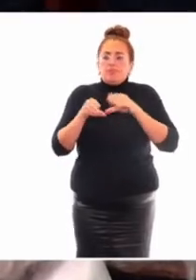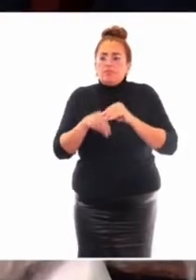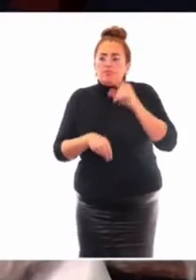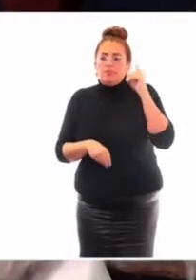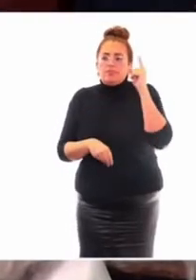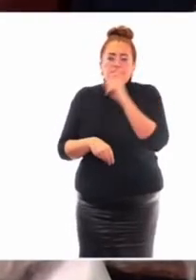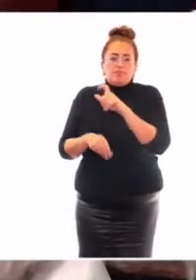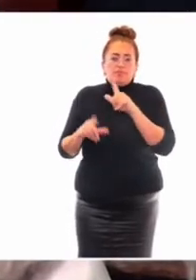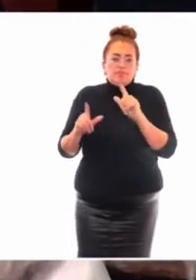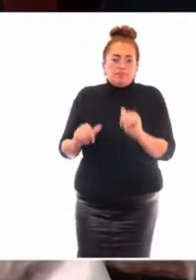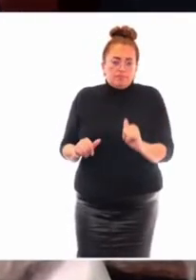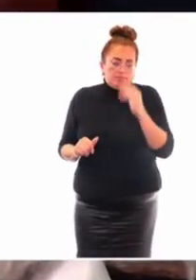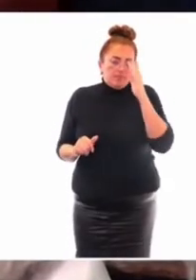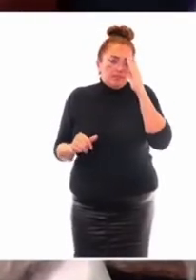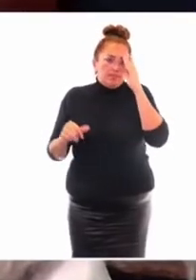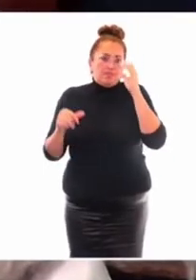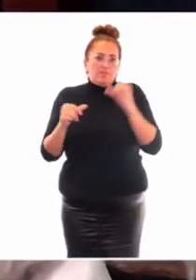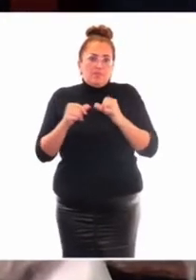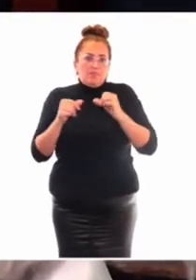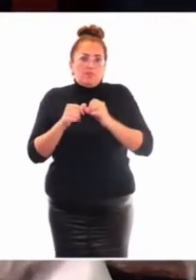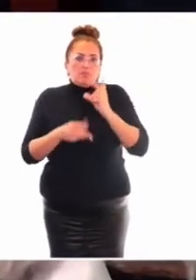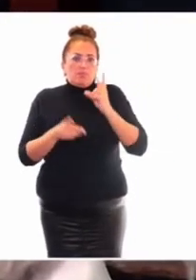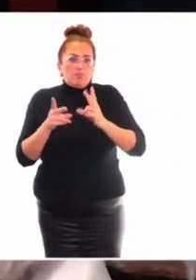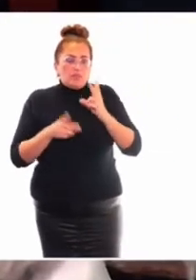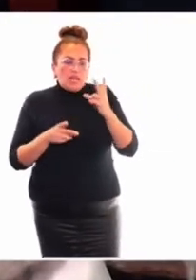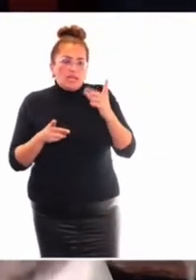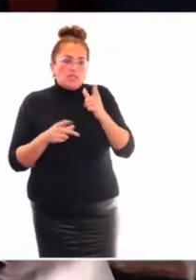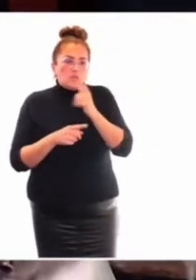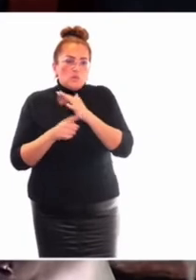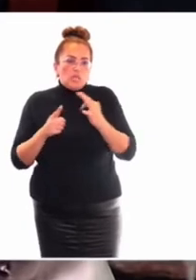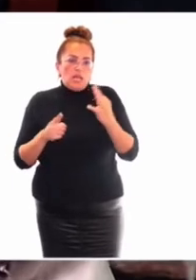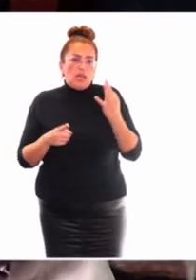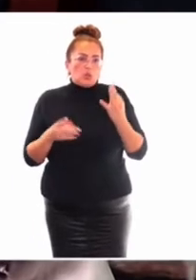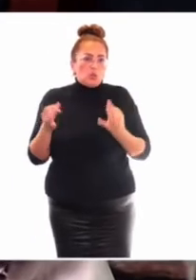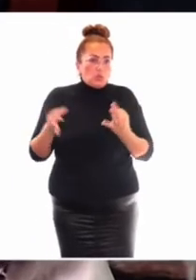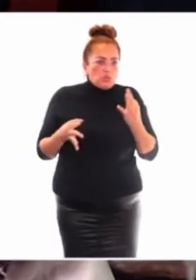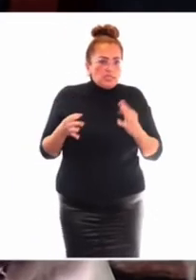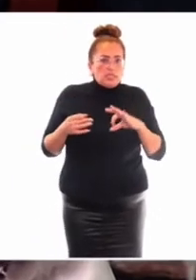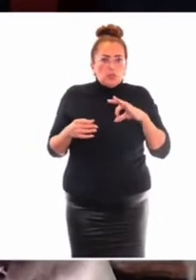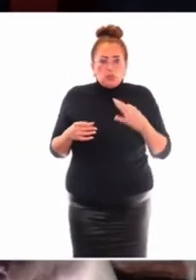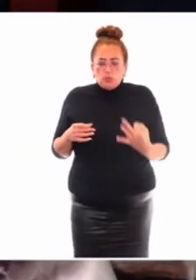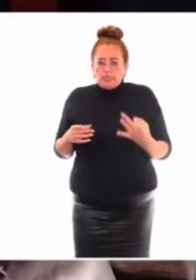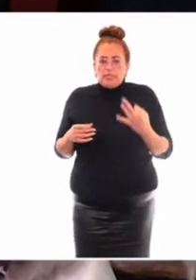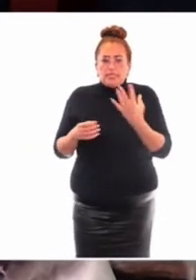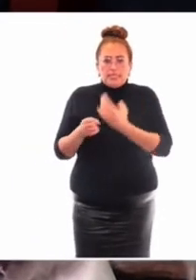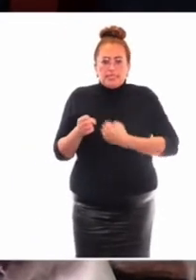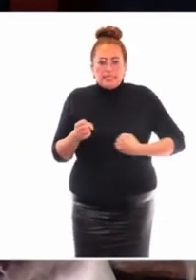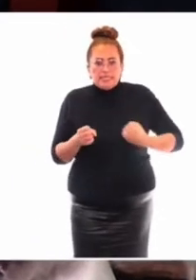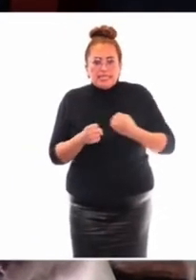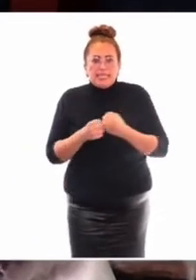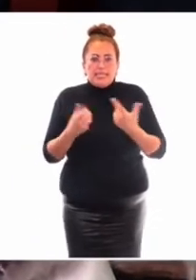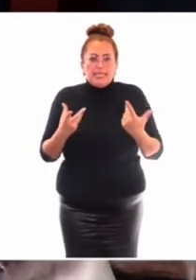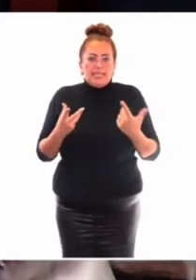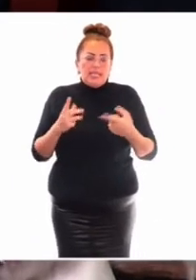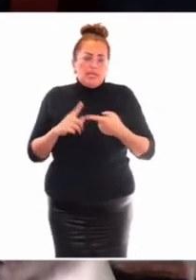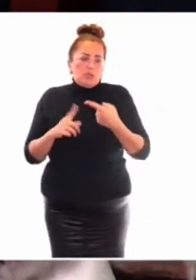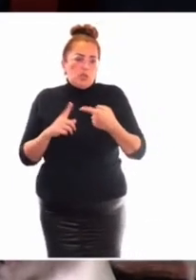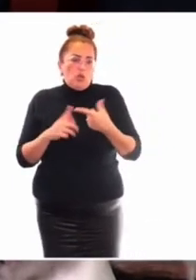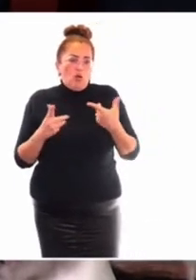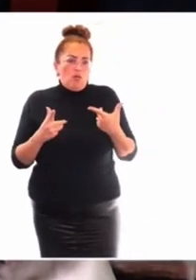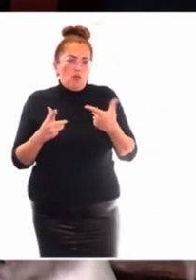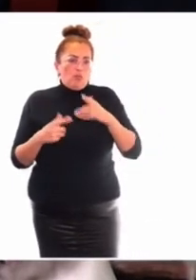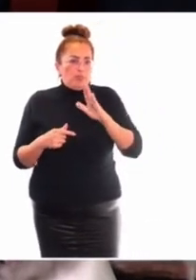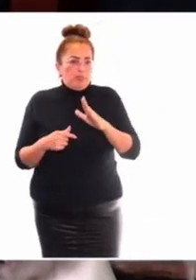rencontrent. Donc oui, à plus de justice sociale. Mais quelle justice sociale? Quelle tranche créer? Tout ceci, c'est bien la compétence